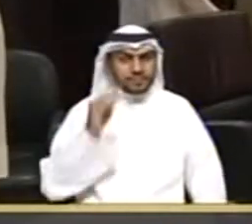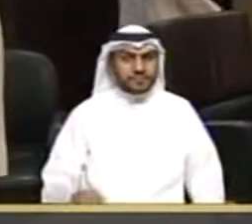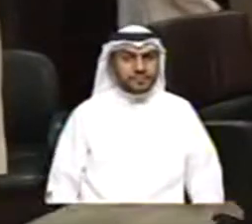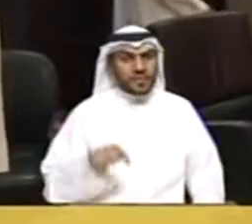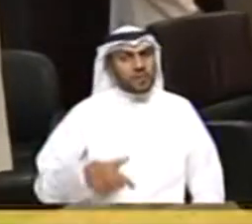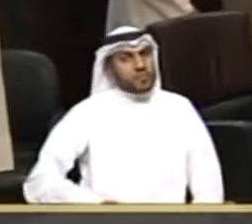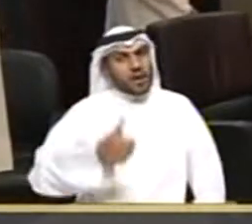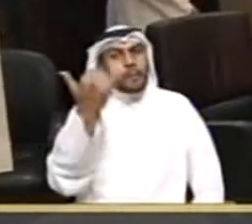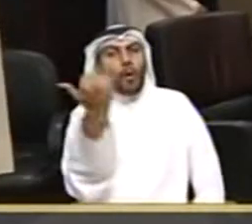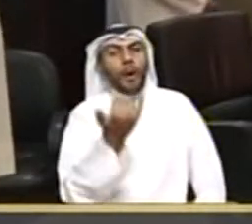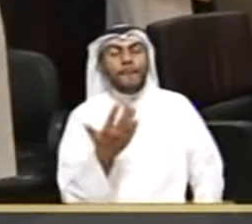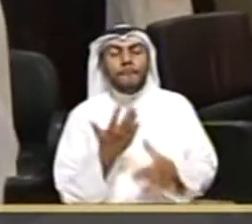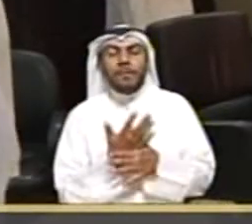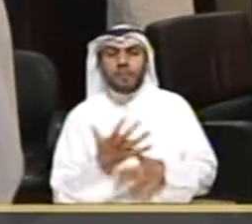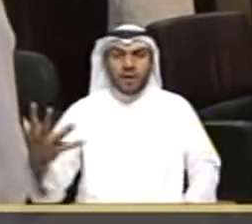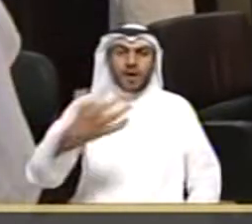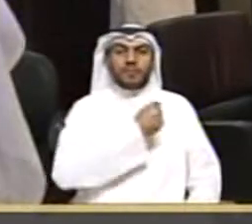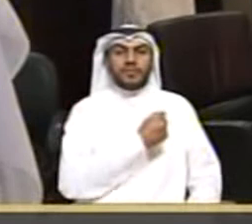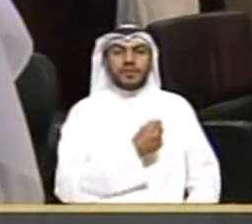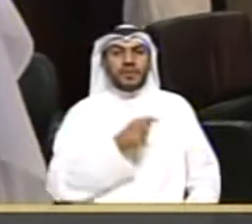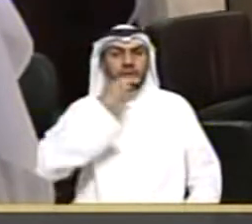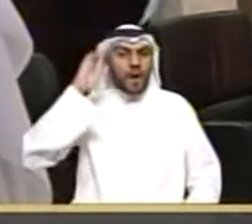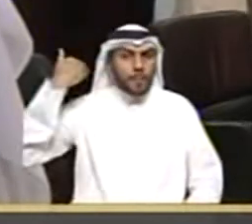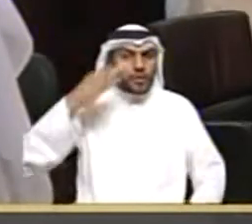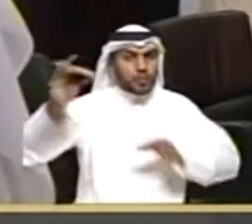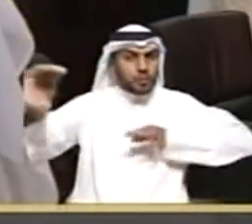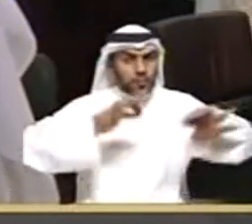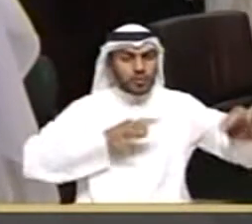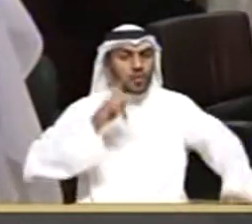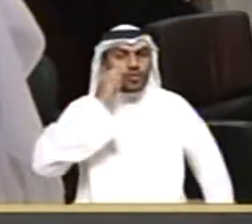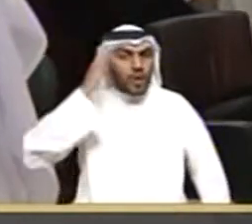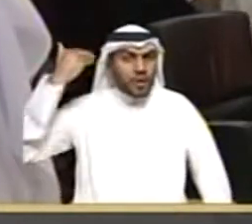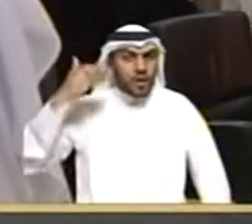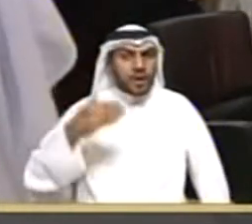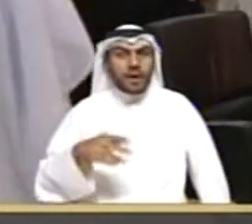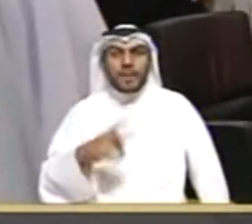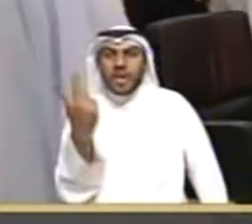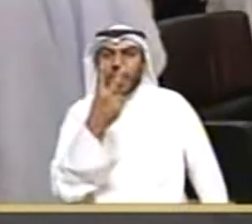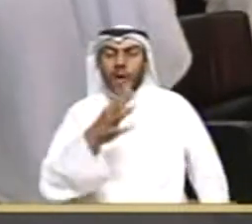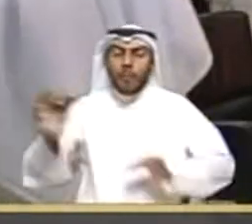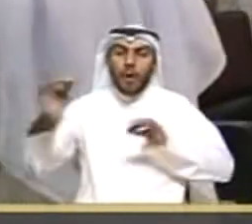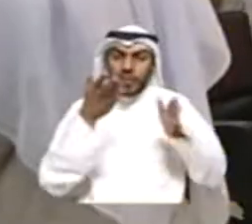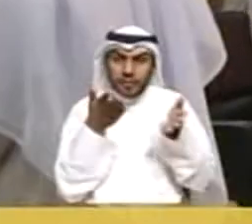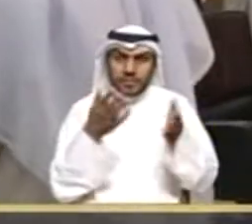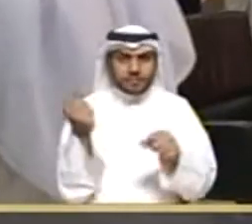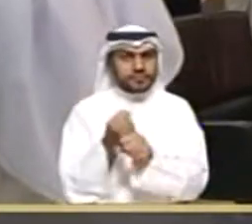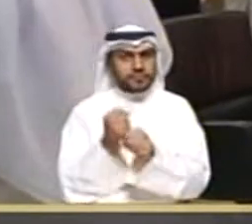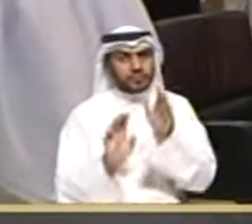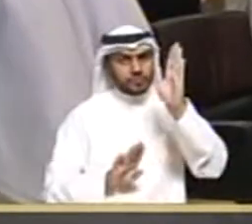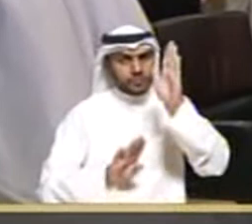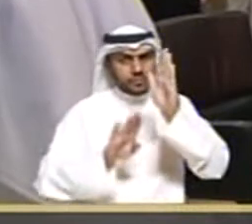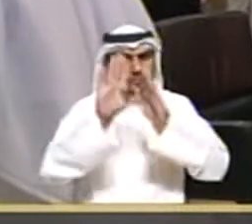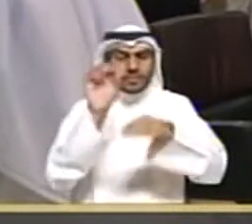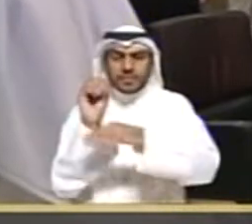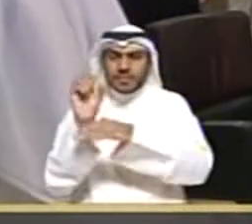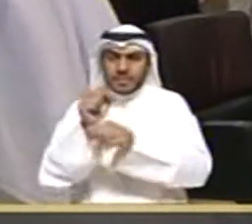لتطوير المهندسين والمهندسات العاملين في الهيئة من خلال البرامج التدريبية وكذلك ورش العمل اللي تطرحها جمعية المهندسين